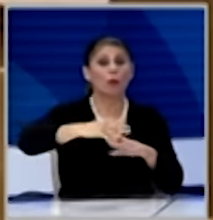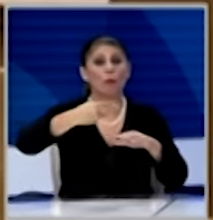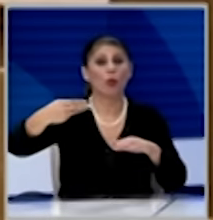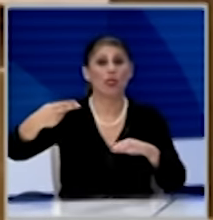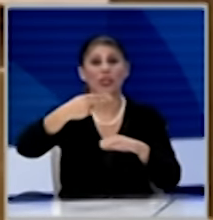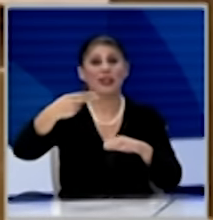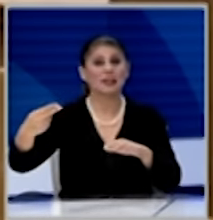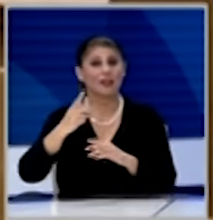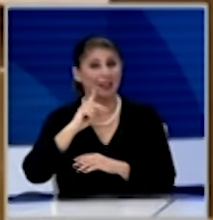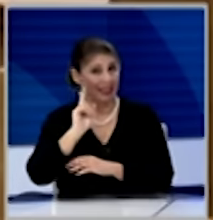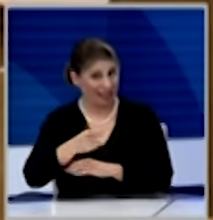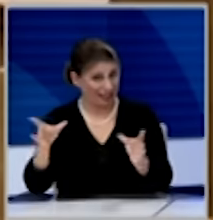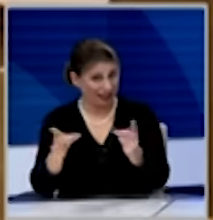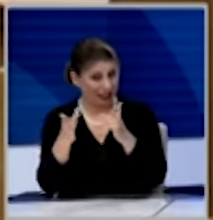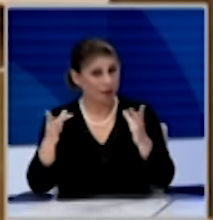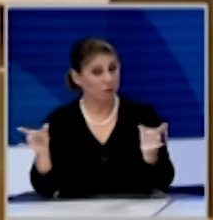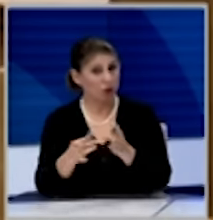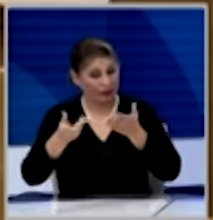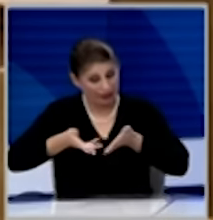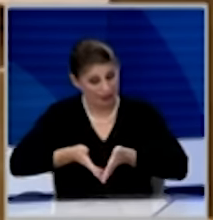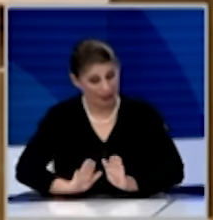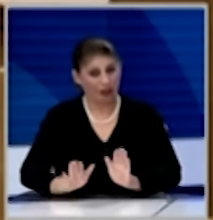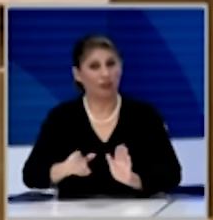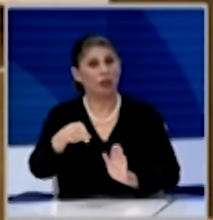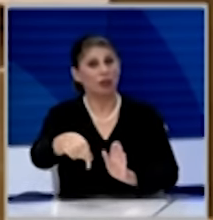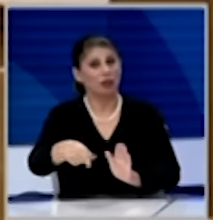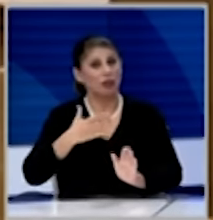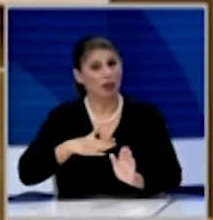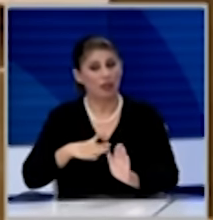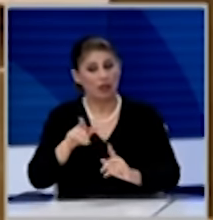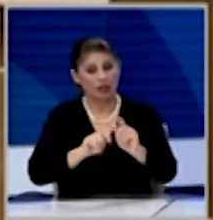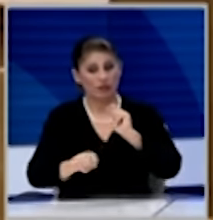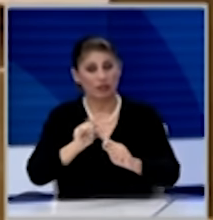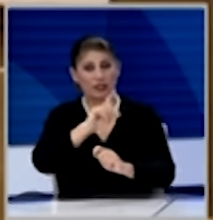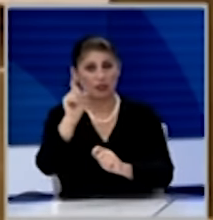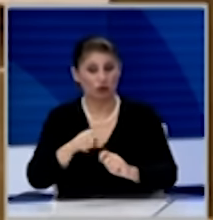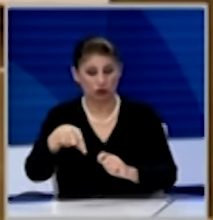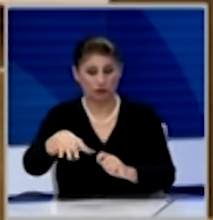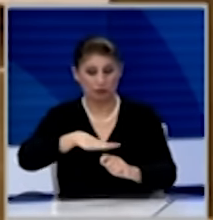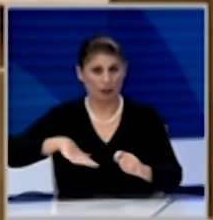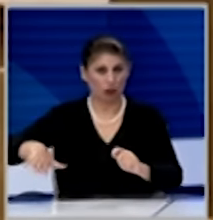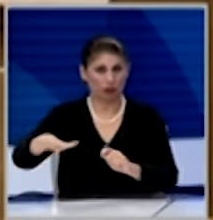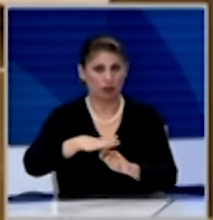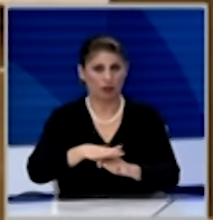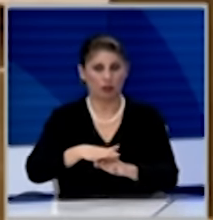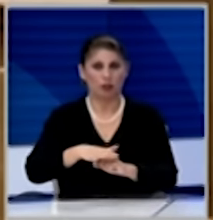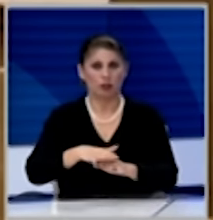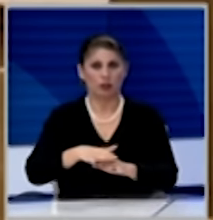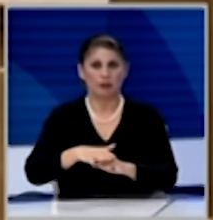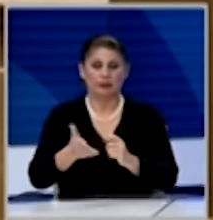για όλα φταίει η κακιά του μοίρα που τυχε να γεννηθεί και να θέλει να στήσει τη ζωή του σε αυτό τον τόπο